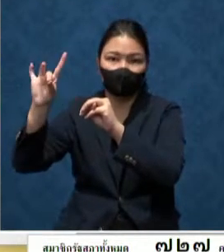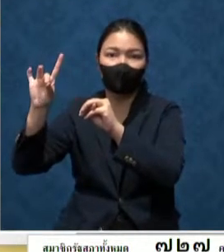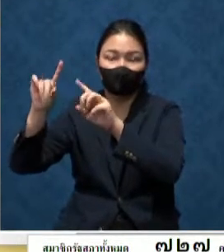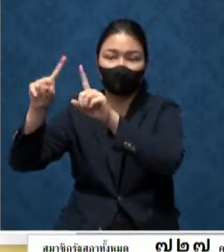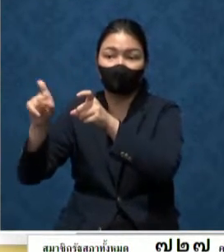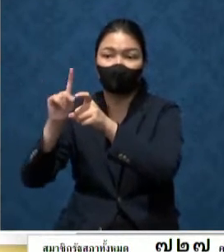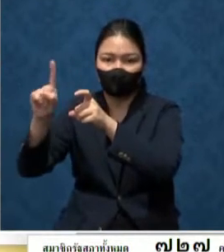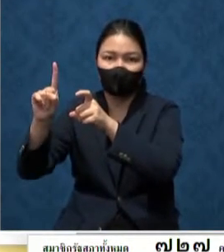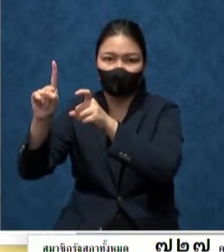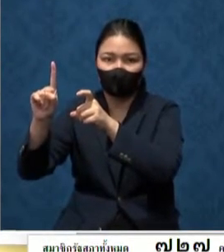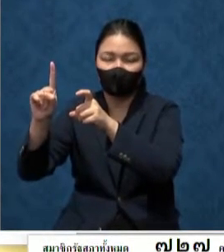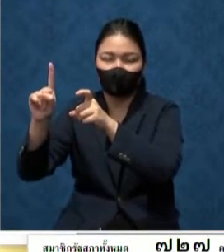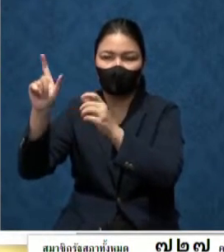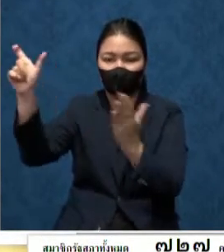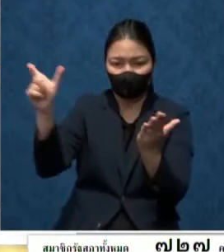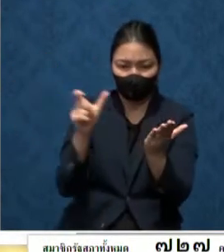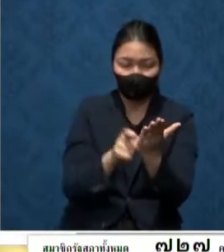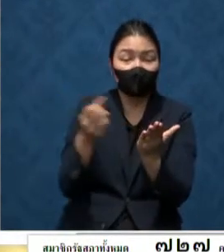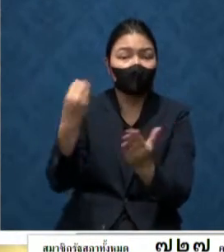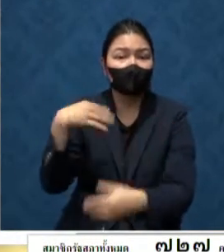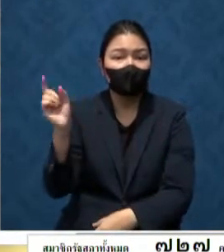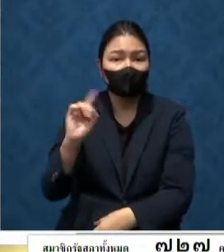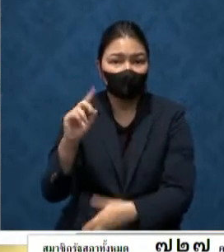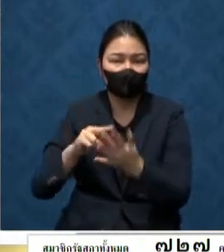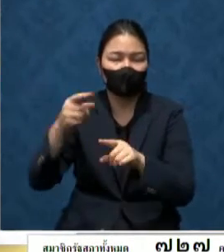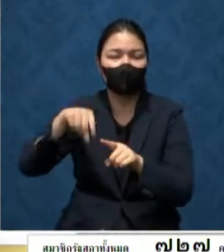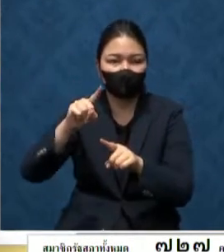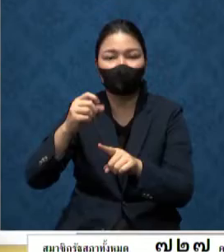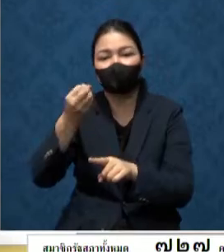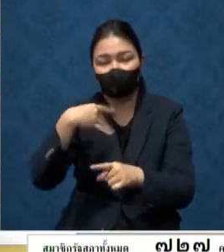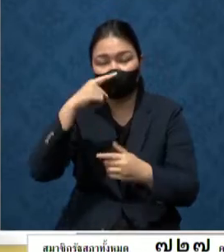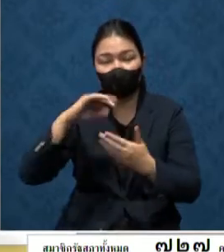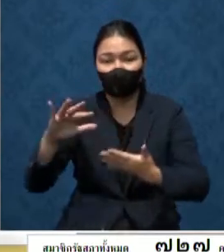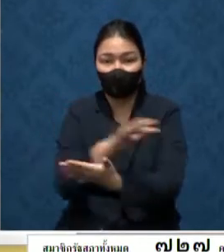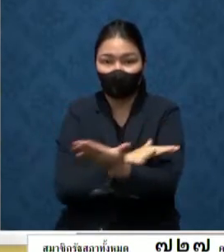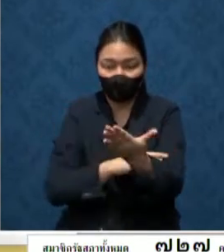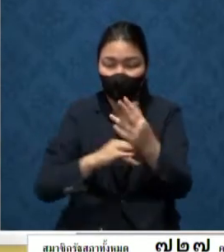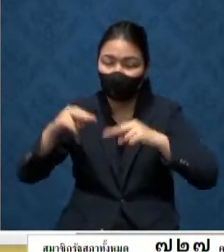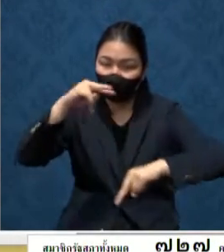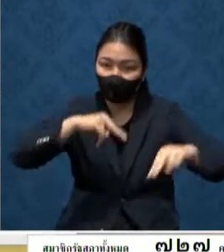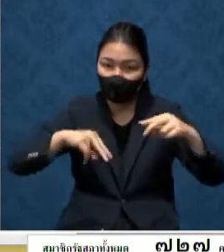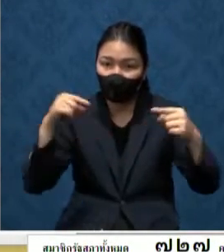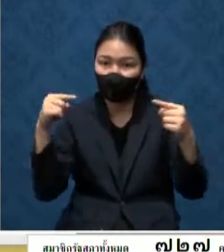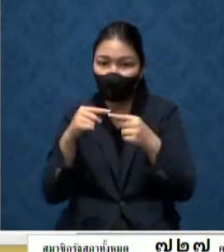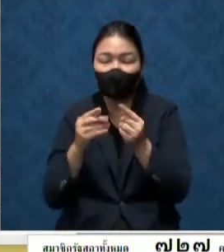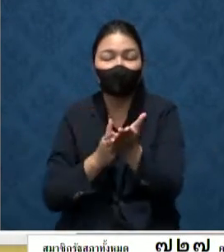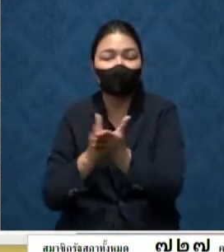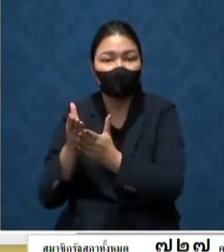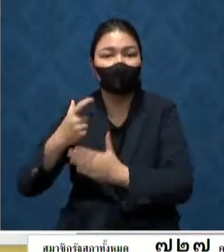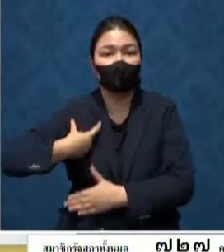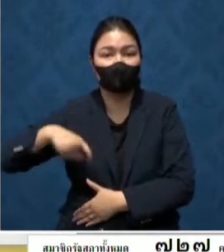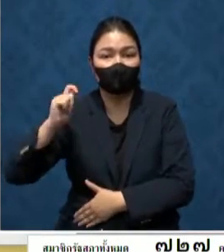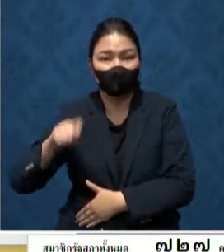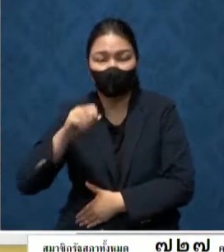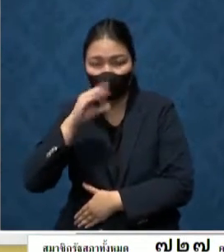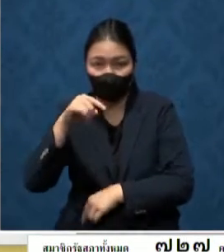1บัญญัติให้การดำเนินงานปฏิรูปประเทศด้านกระบวนการยุติธรรมโดยให้มีการกำหนดระ